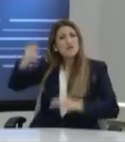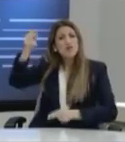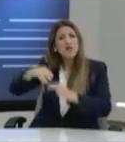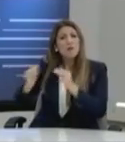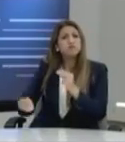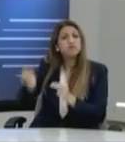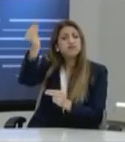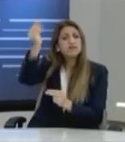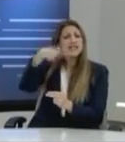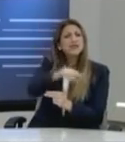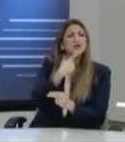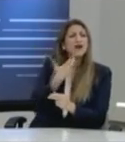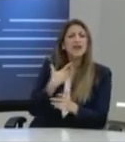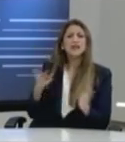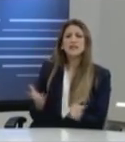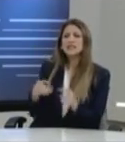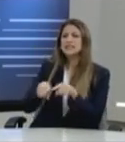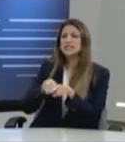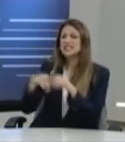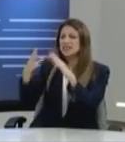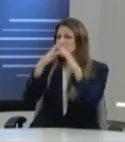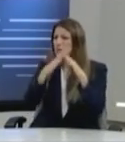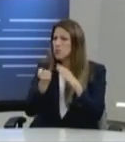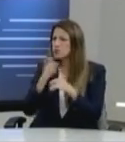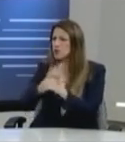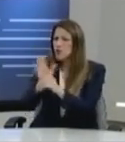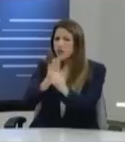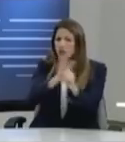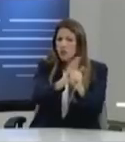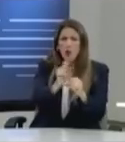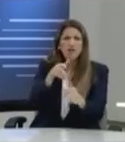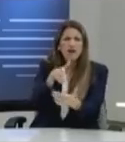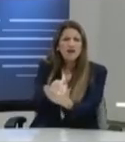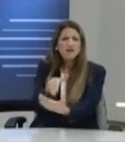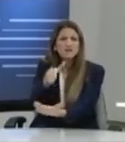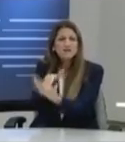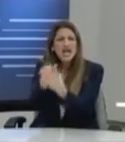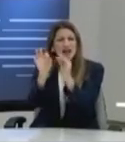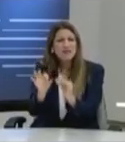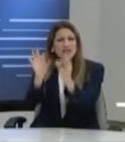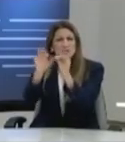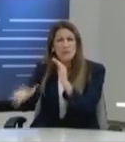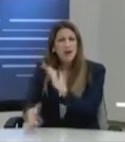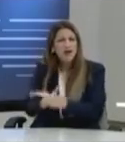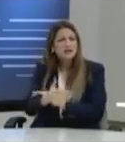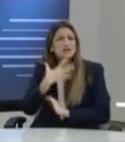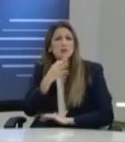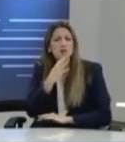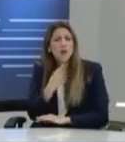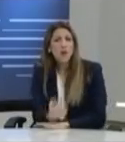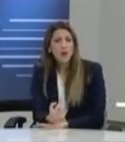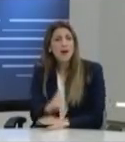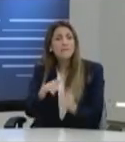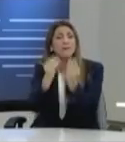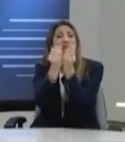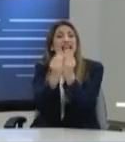να περάσετε με διατάξεις περί οικιστικής πυκνότητας και άλλα τερτύπια τα οποία σκοντάφτουν στο ίδιο το Σύνταγμα, Γιατί ξέρετε ότι